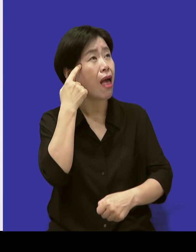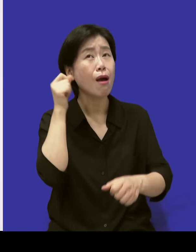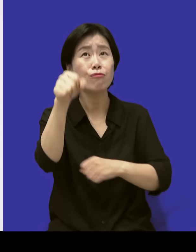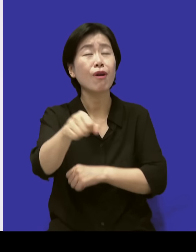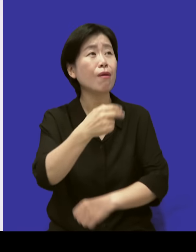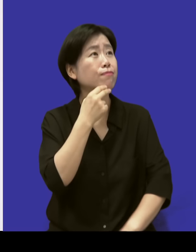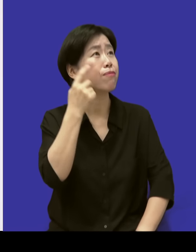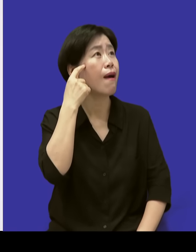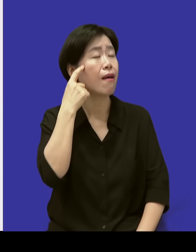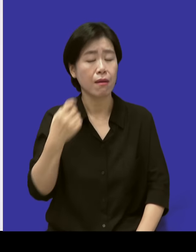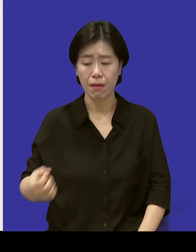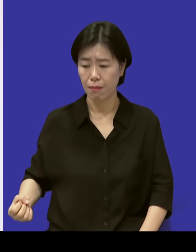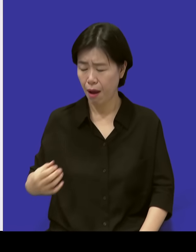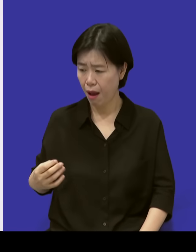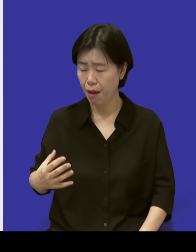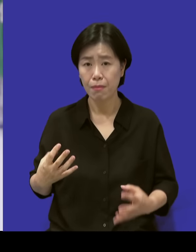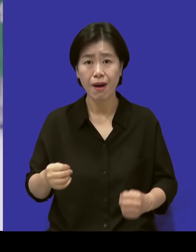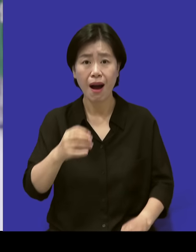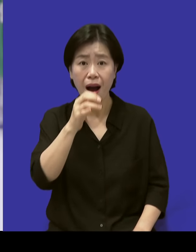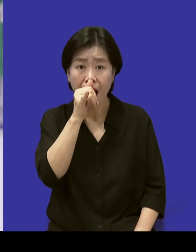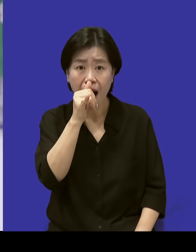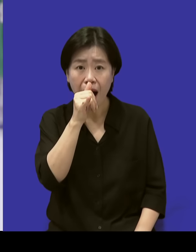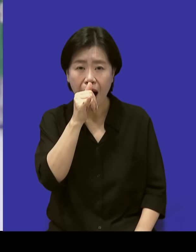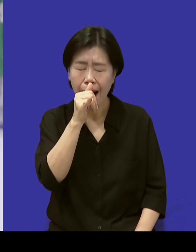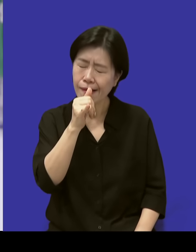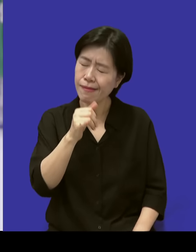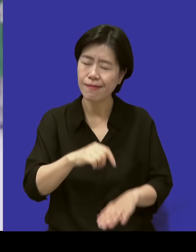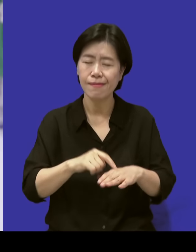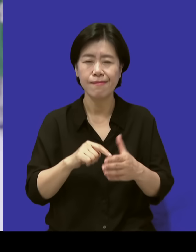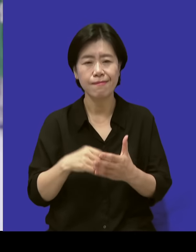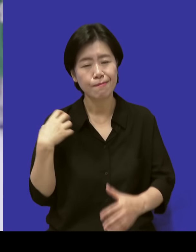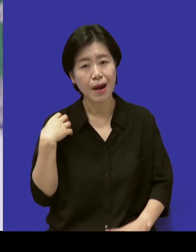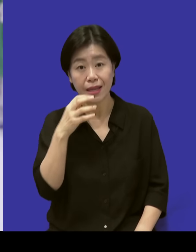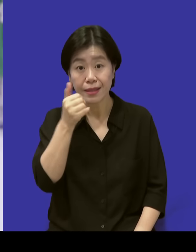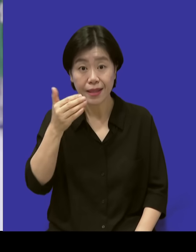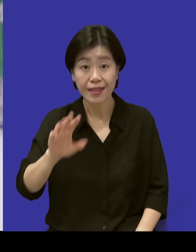다음 날 되니까 이런 반응들이 나오는 거예요. 그래요. 이런 반응들이 막